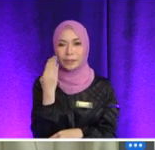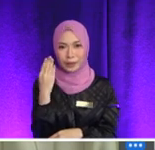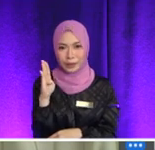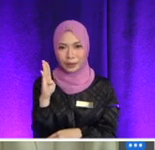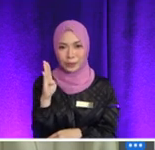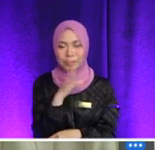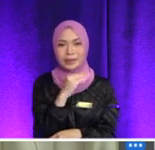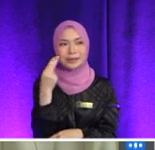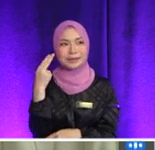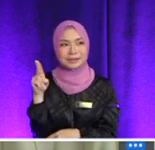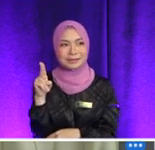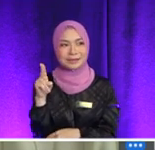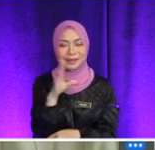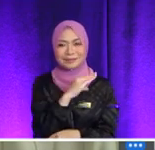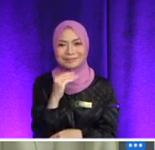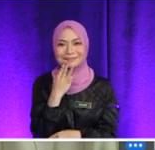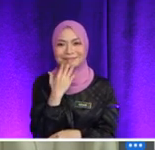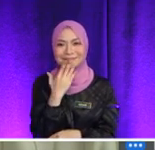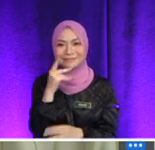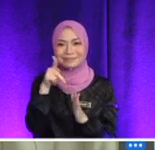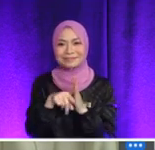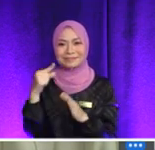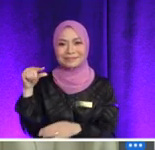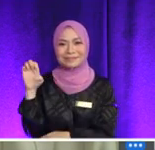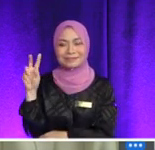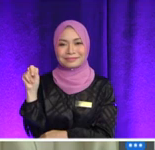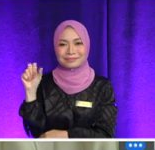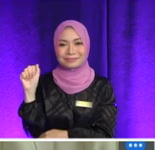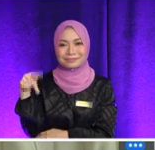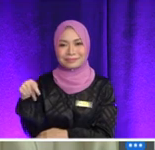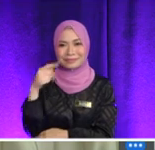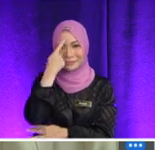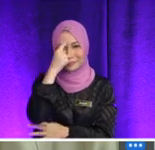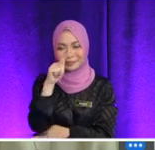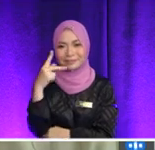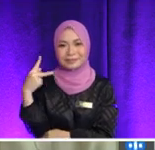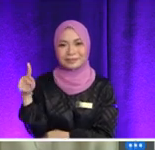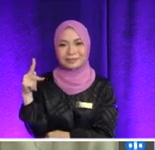yaitu warna kuning dengan Ungu untuk gunung